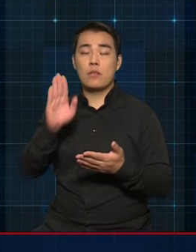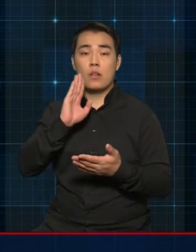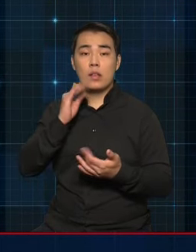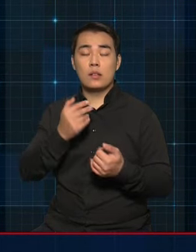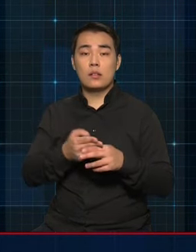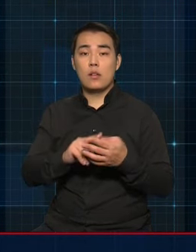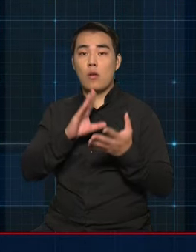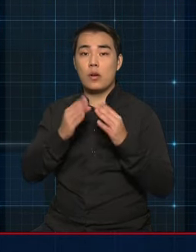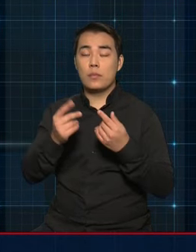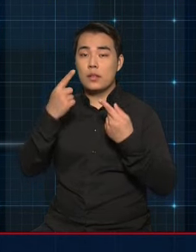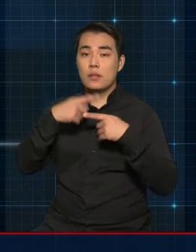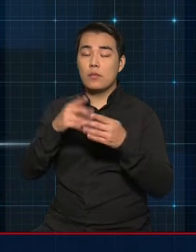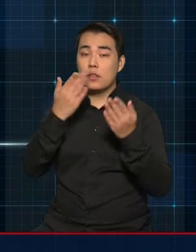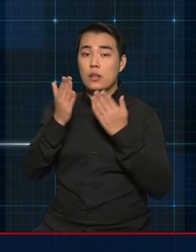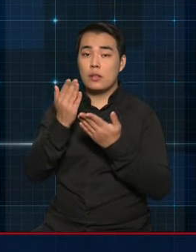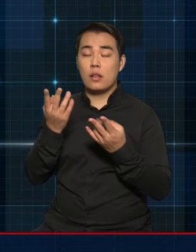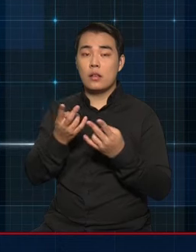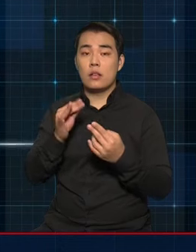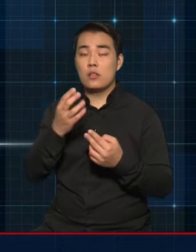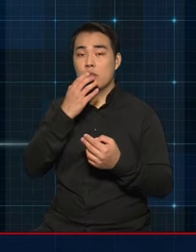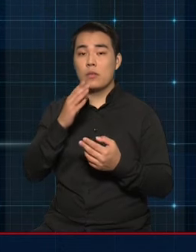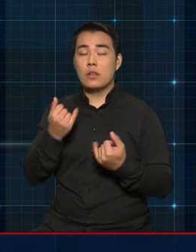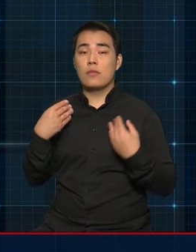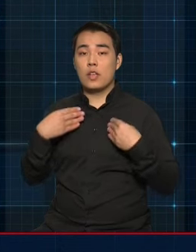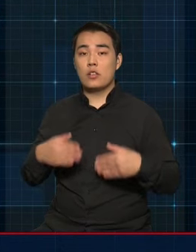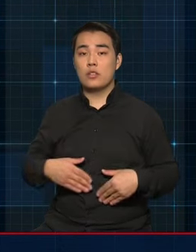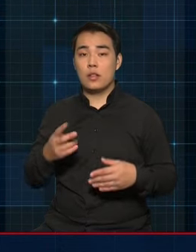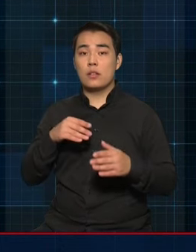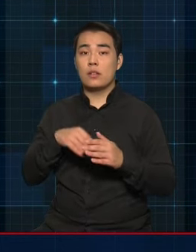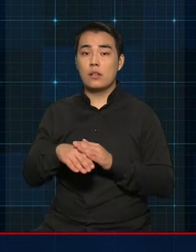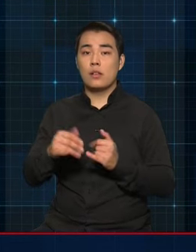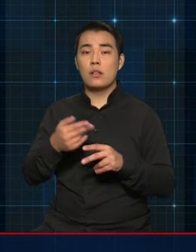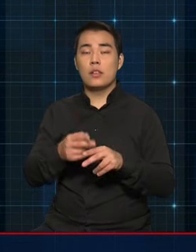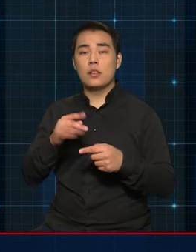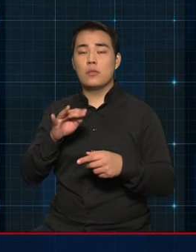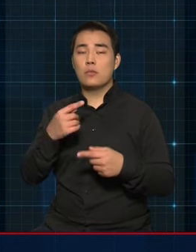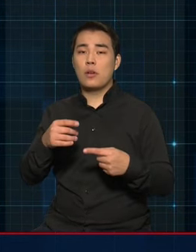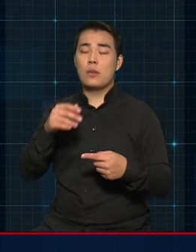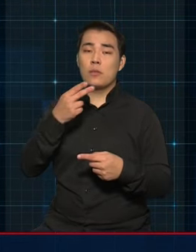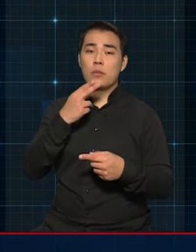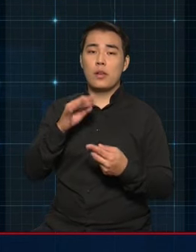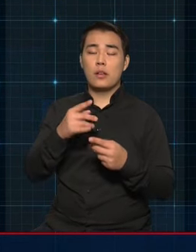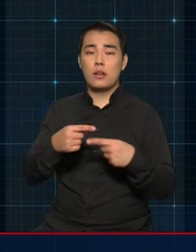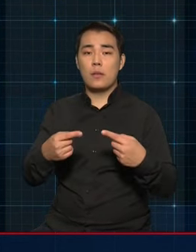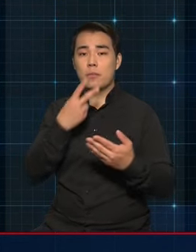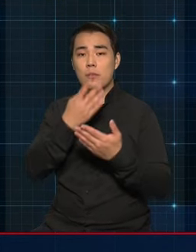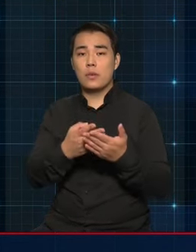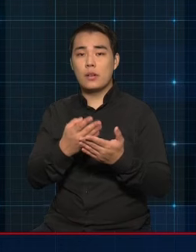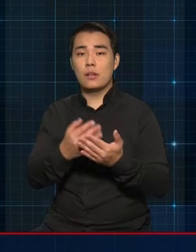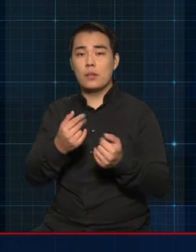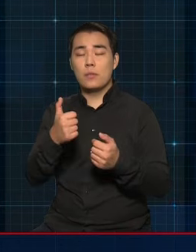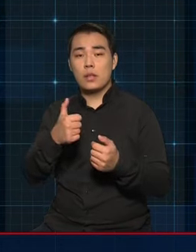гигиеналық құралдар бар. Жылы киімді де ұмытпаған жөн. Бұдан басқа сіріңке, телефон қуаттағыш, ысқырық сияқты керек